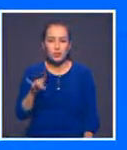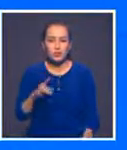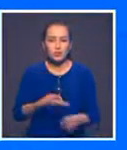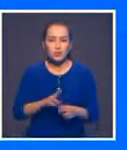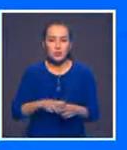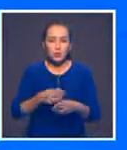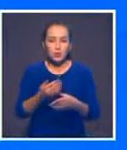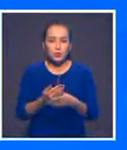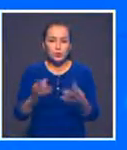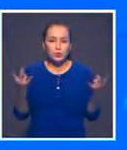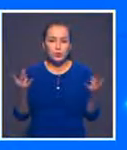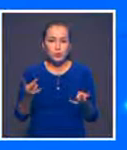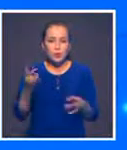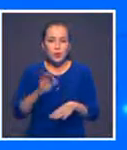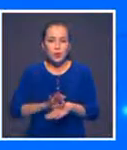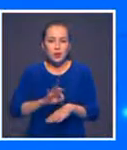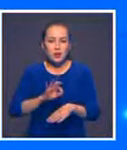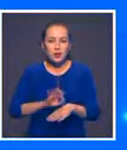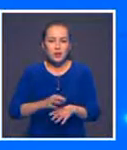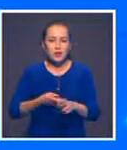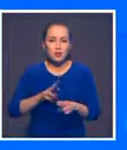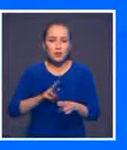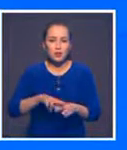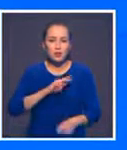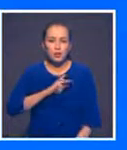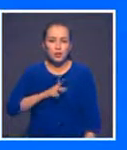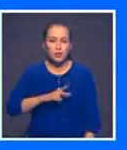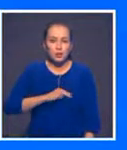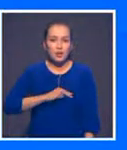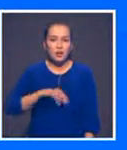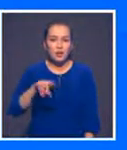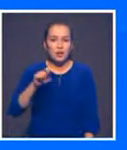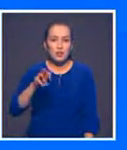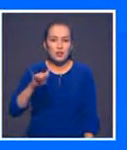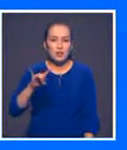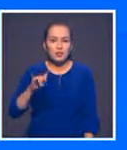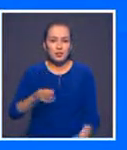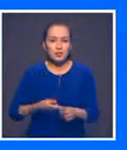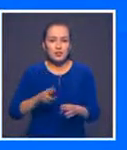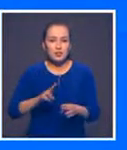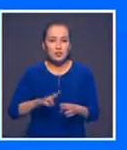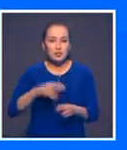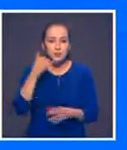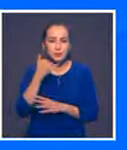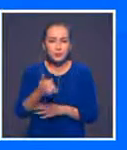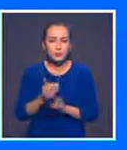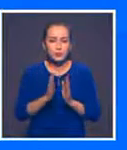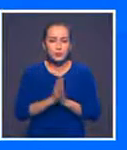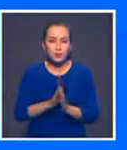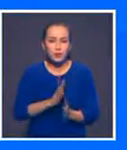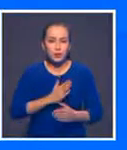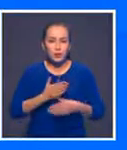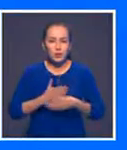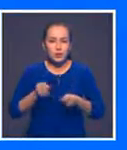зәру. Науқас қыздың анасы Эльмира арнамызға қоңырау шалып көмек сұрады. Дерттен деген қыз емдон қабылдау үшін ауылдан арнайы